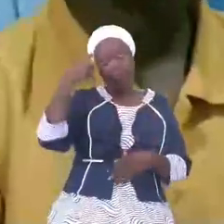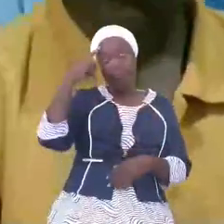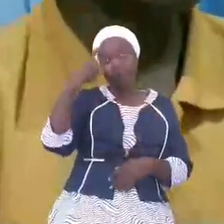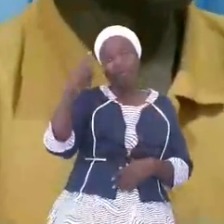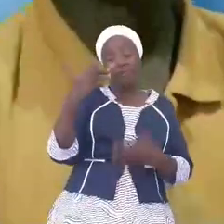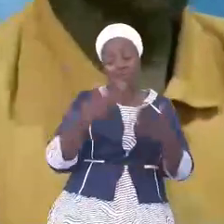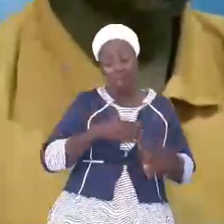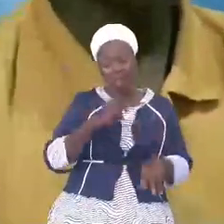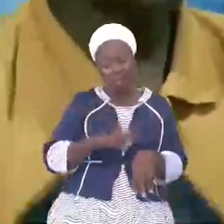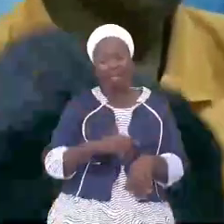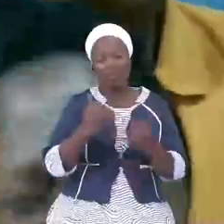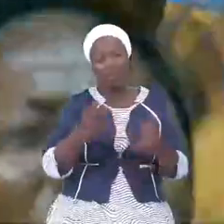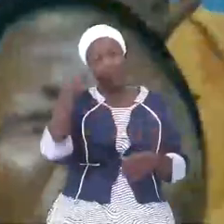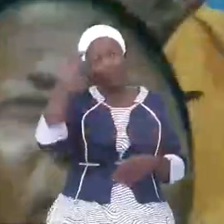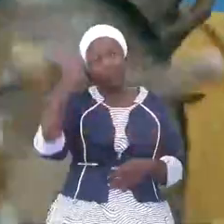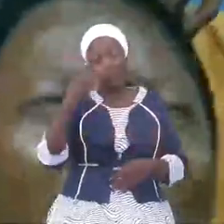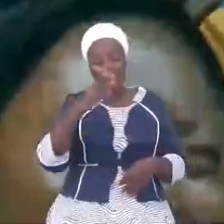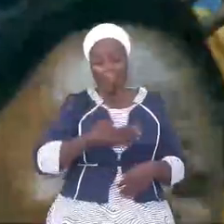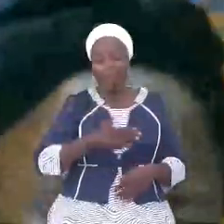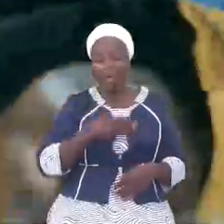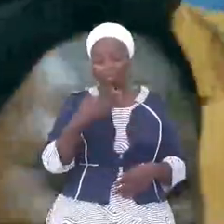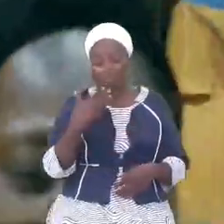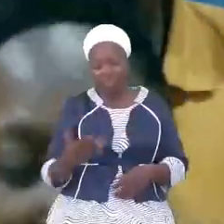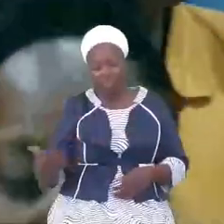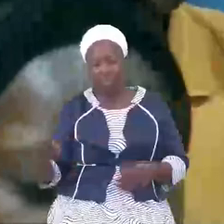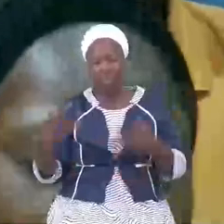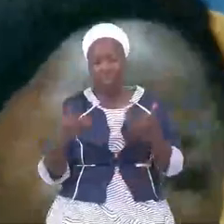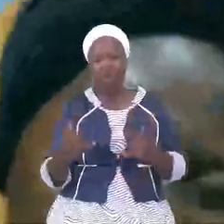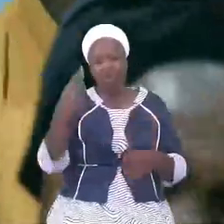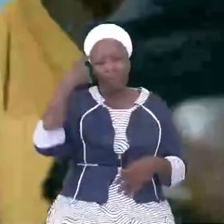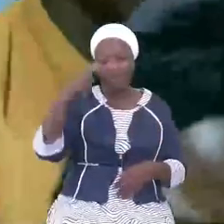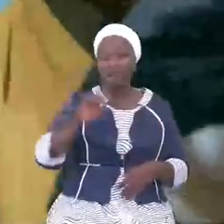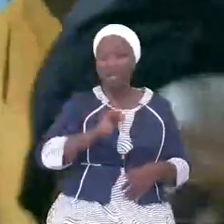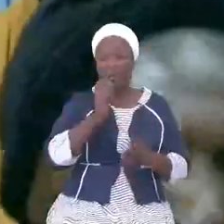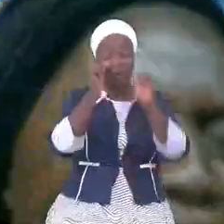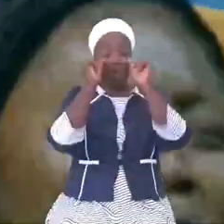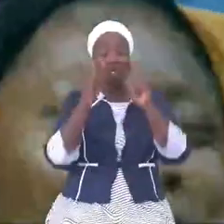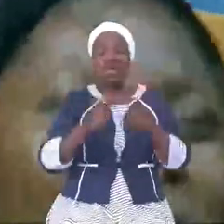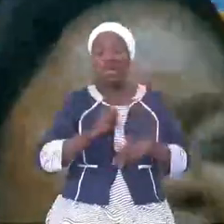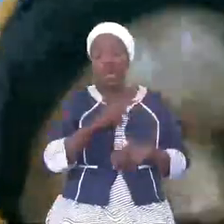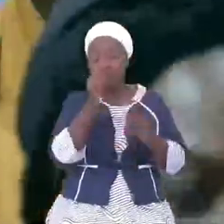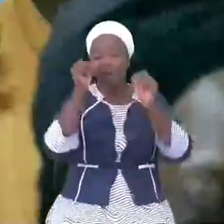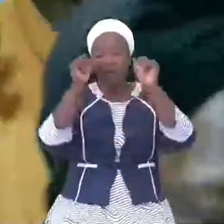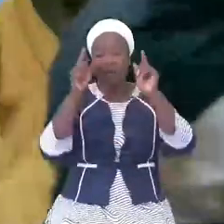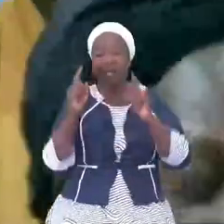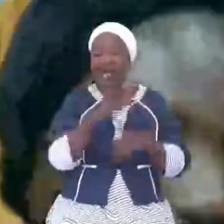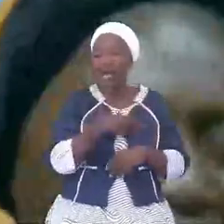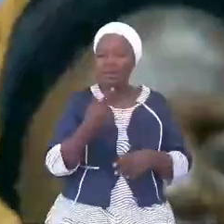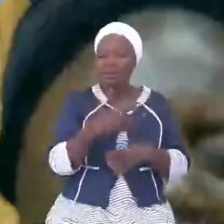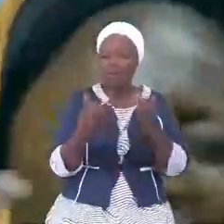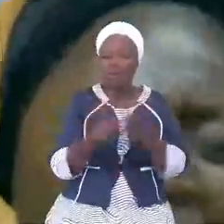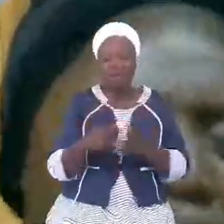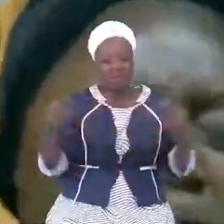mes ressources sont maintenant pour toi, je suis déjà réveillé, je suis réveillé, l'affliction et